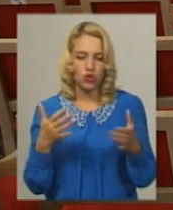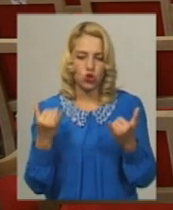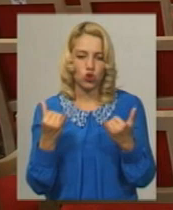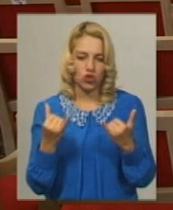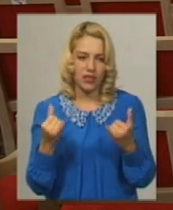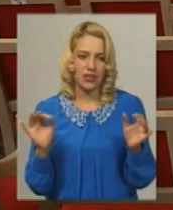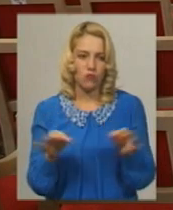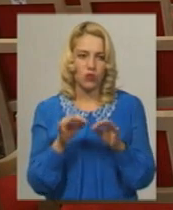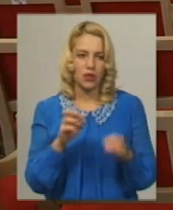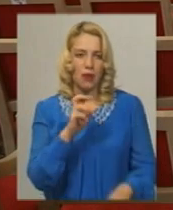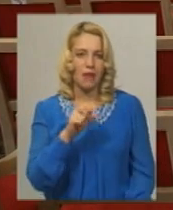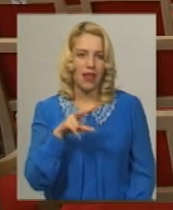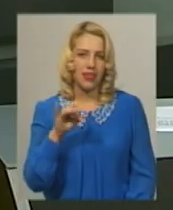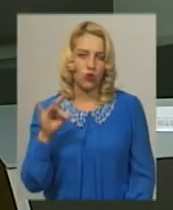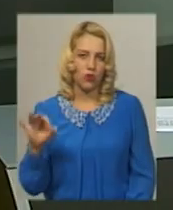К'яра Болеро.